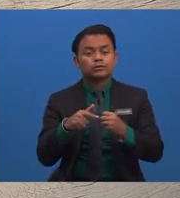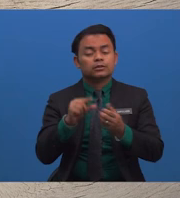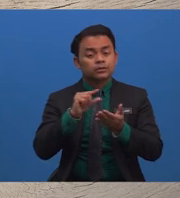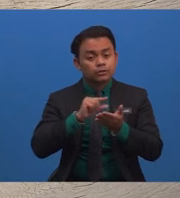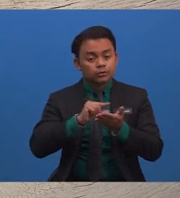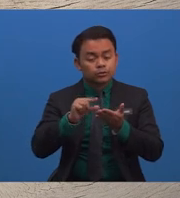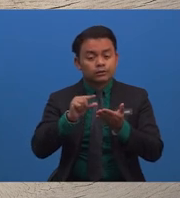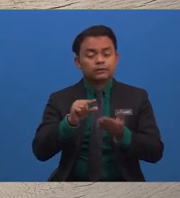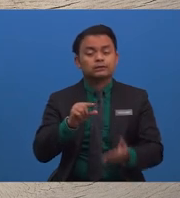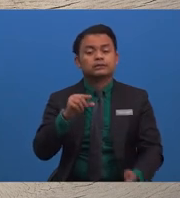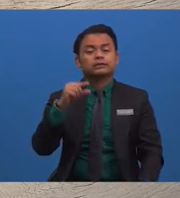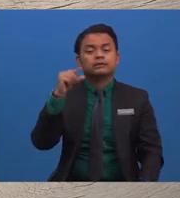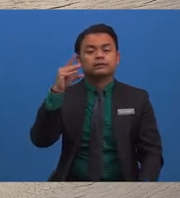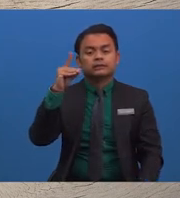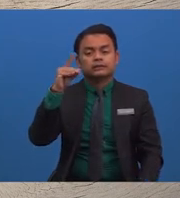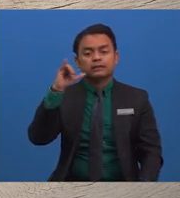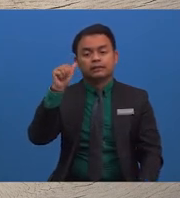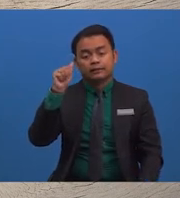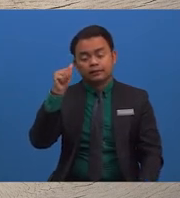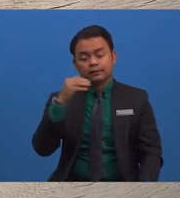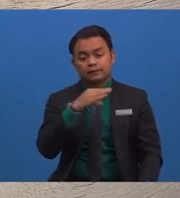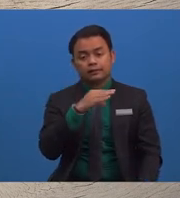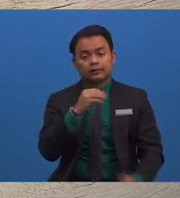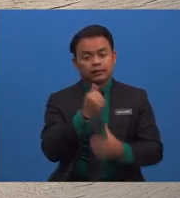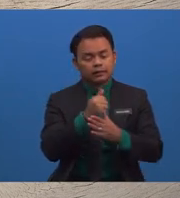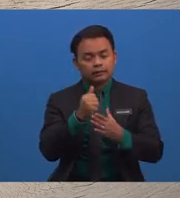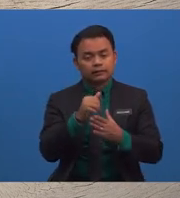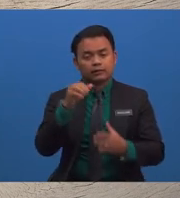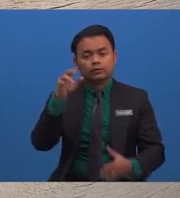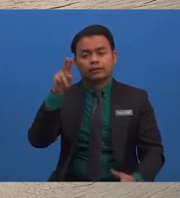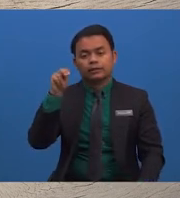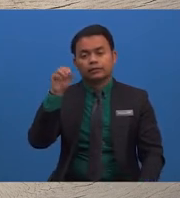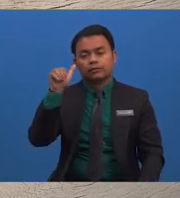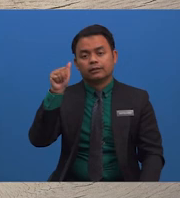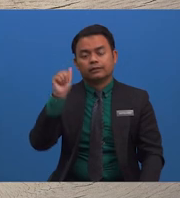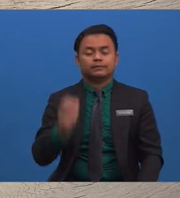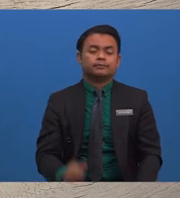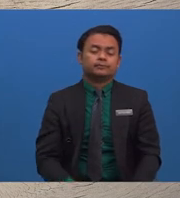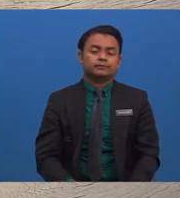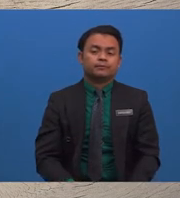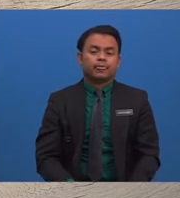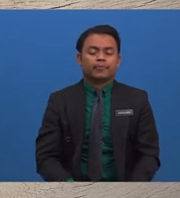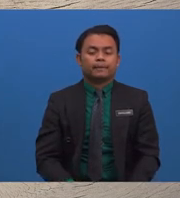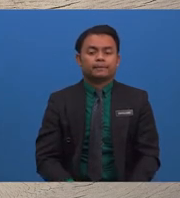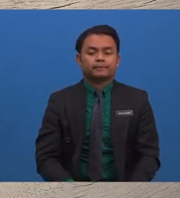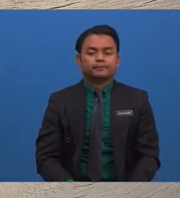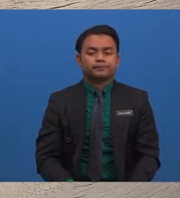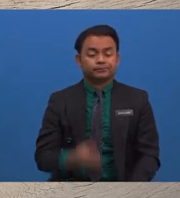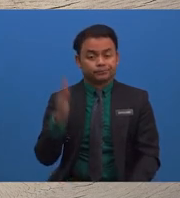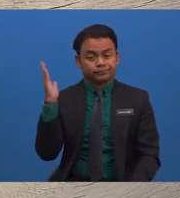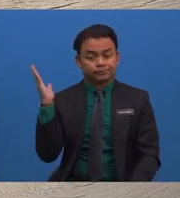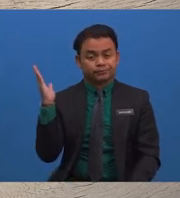ialah bapanya sakit jantung. Dialog Amir pula berubah kepada dia